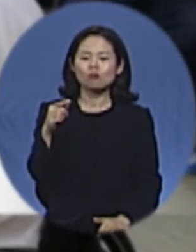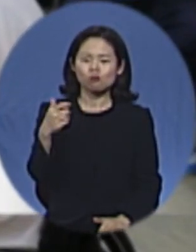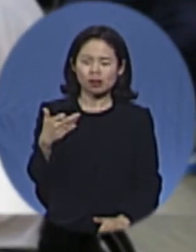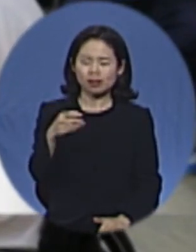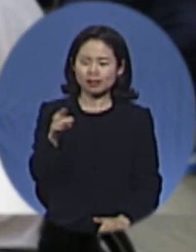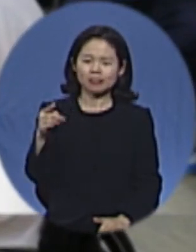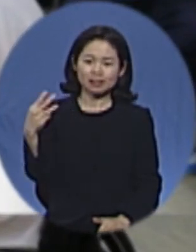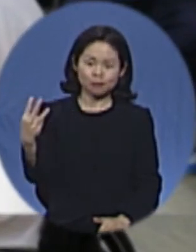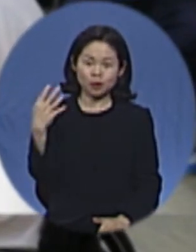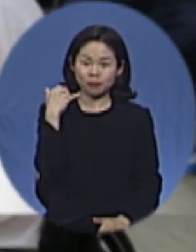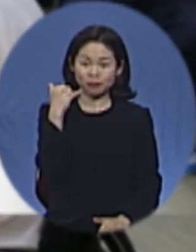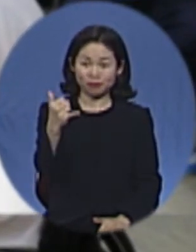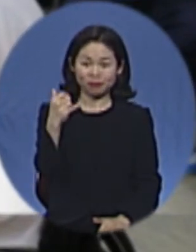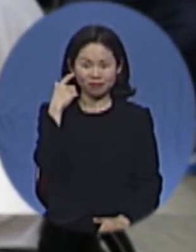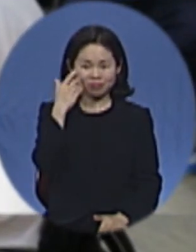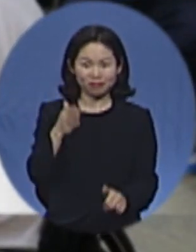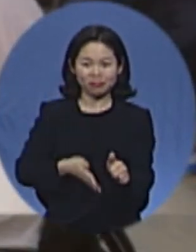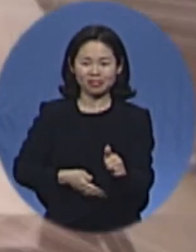033-255-2491-3번으로 문의하면 됩니다.